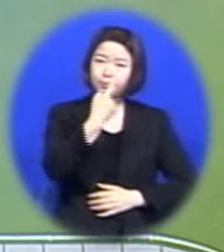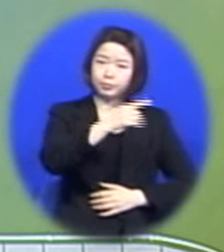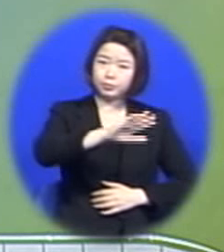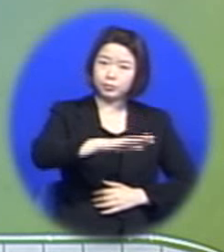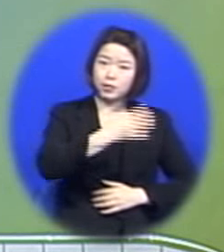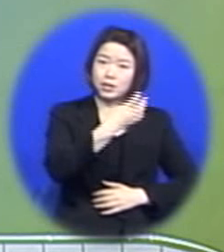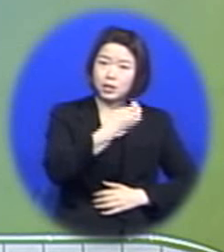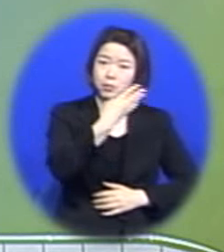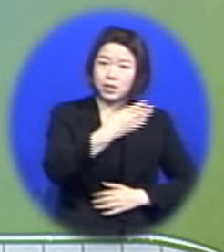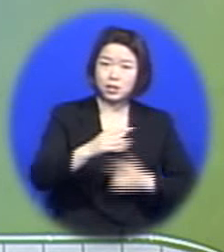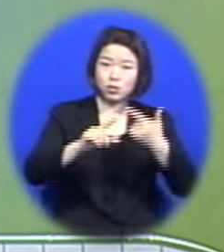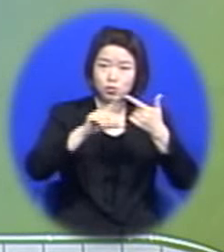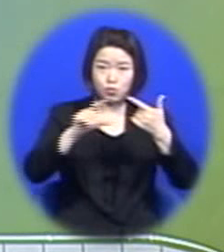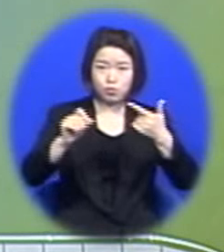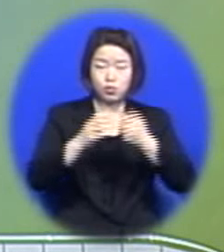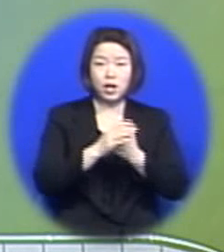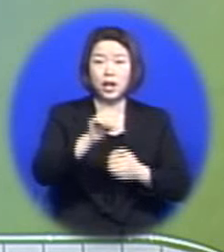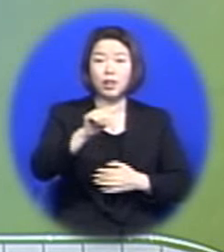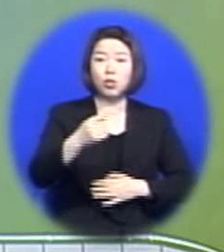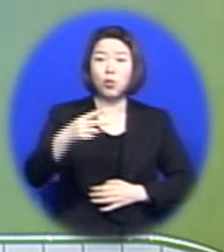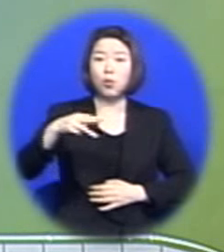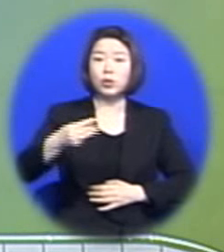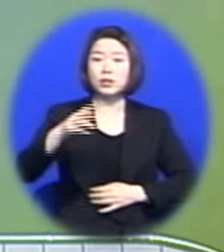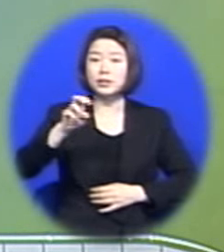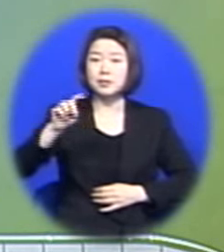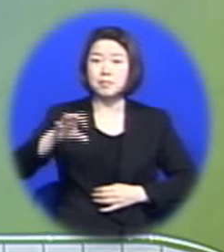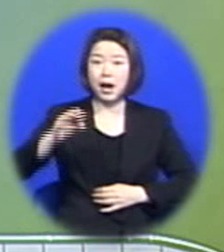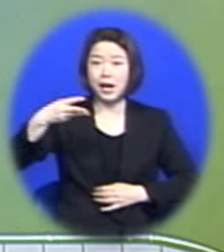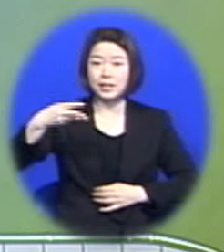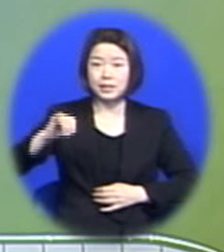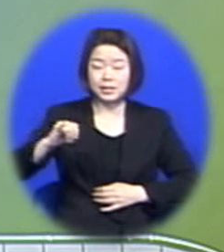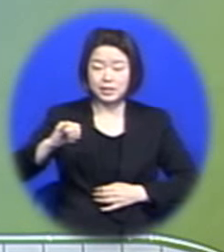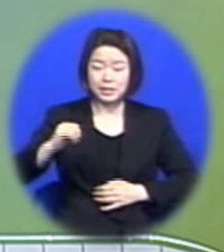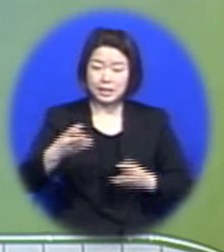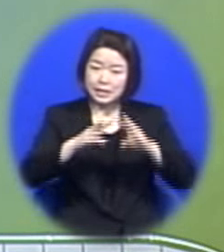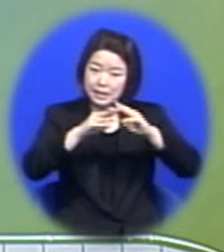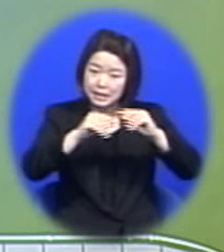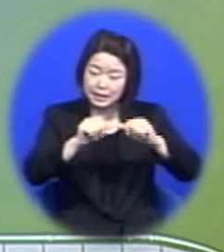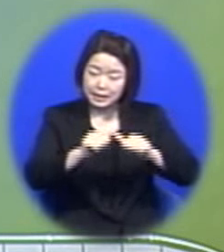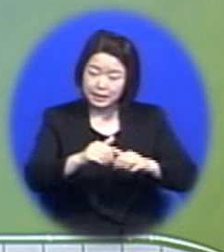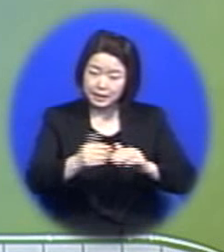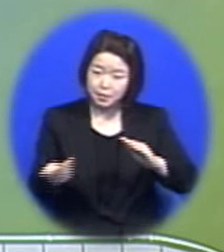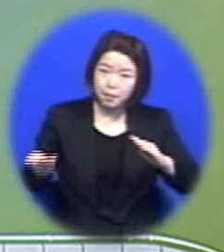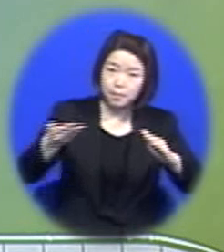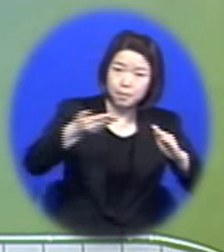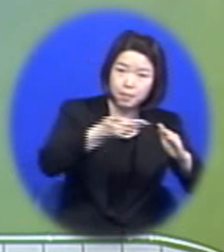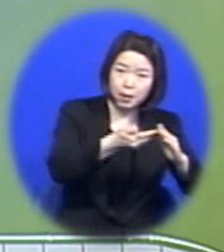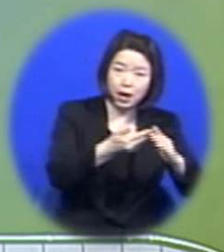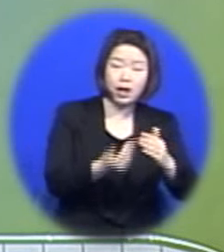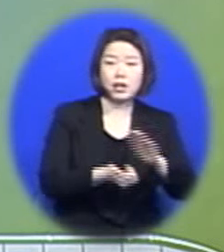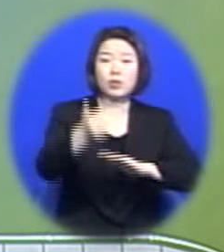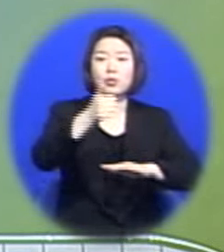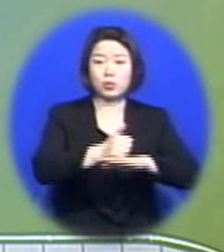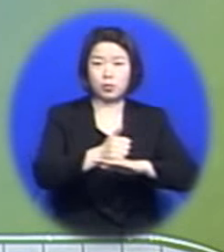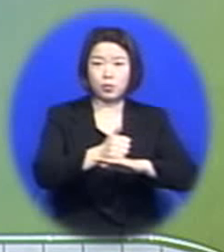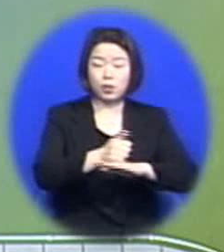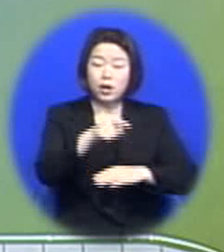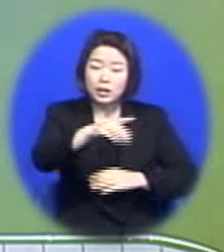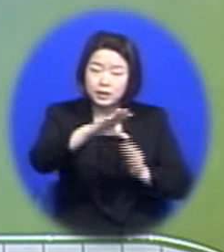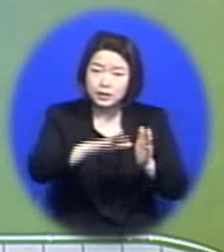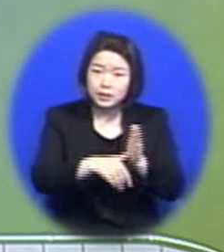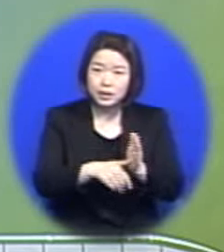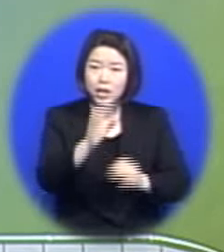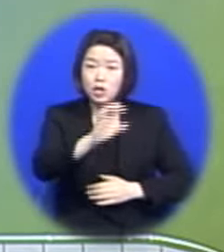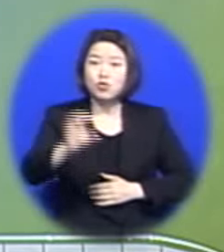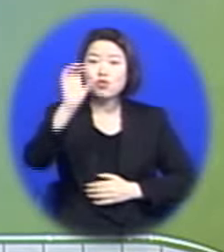1944년 6월에 노르망디 상륙 작전이 성공합니다. 그리고는 유럽에서의 세계